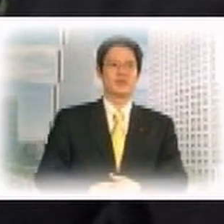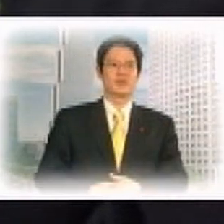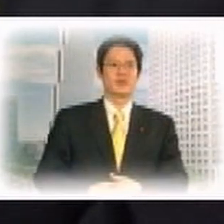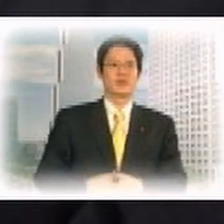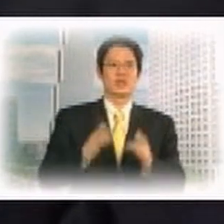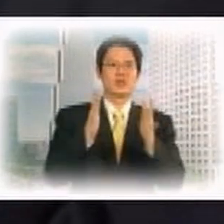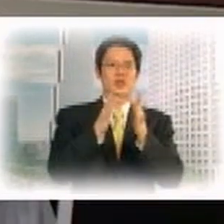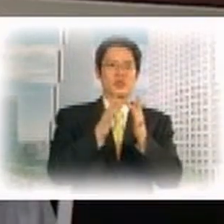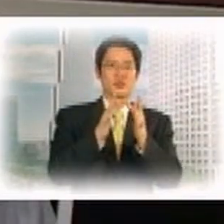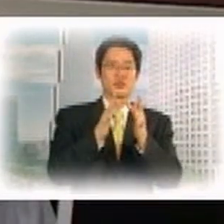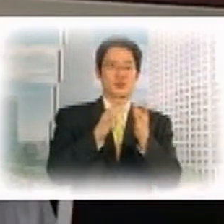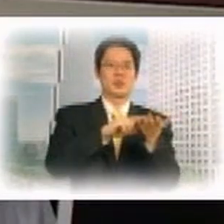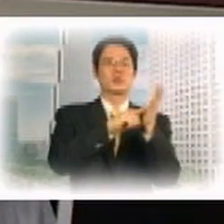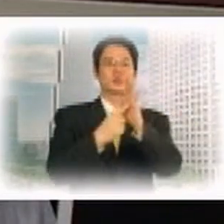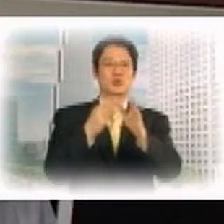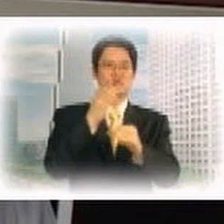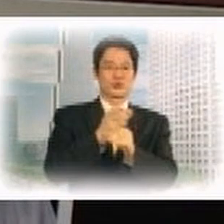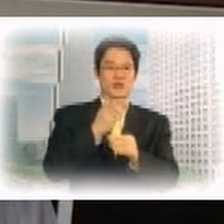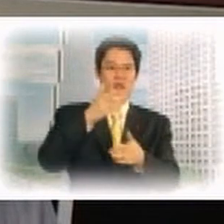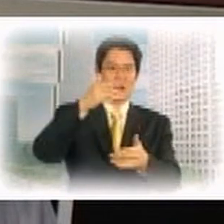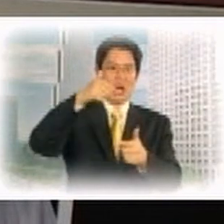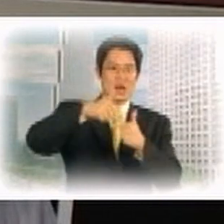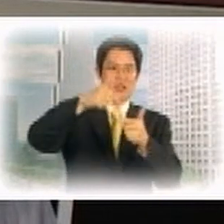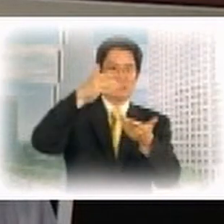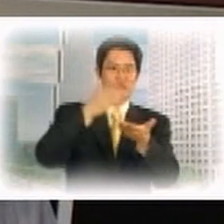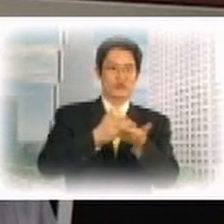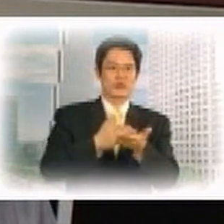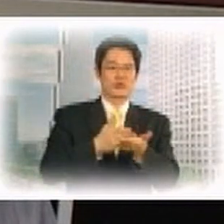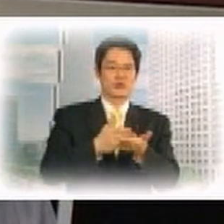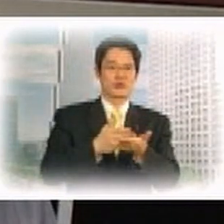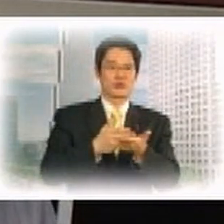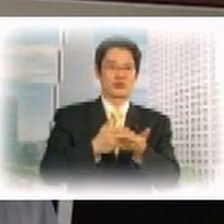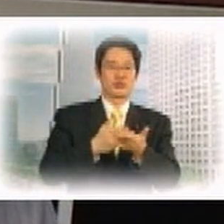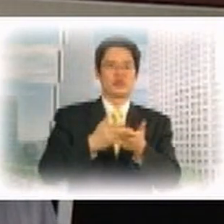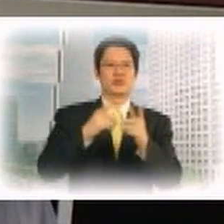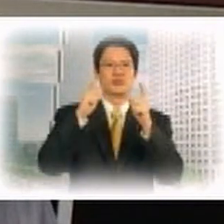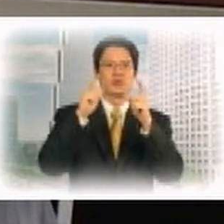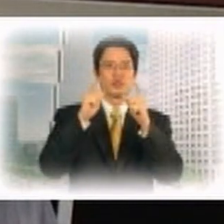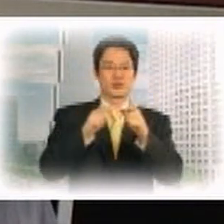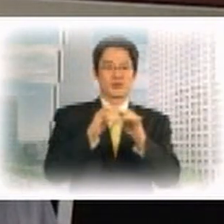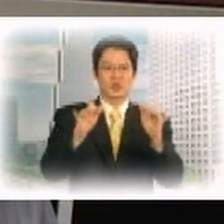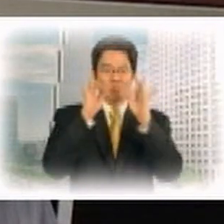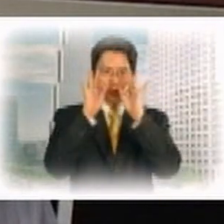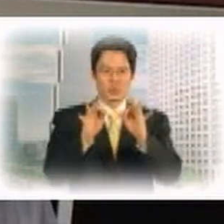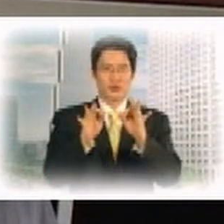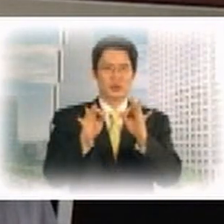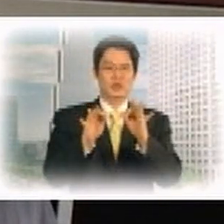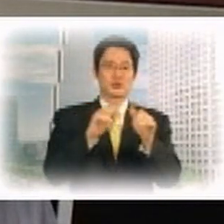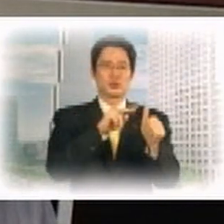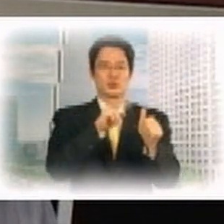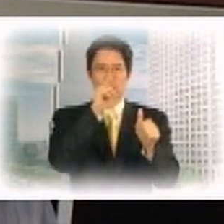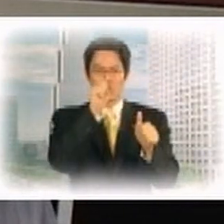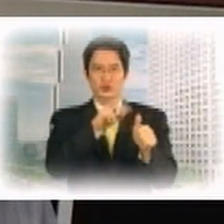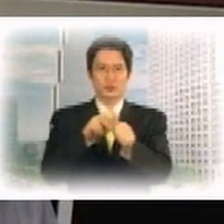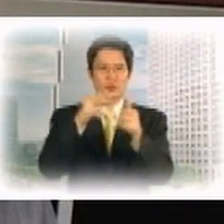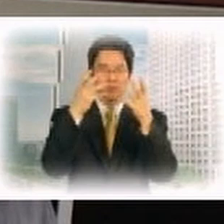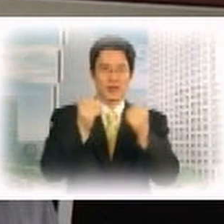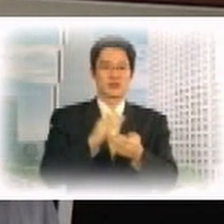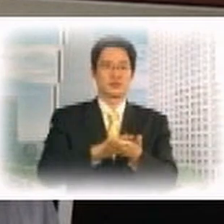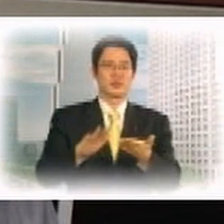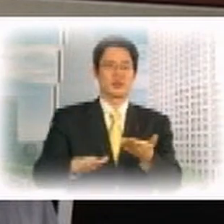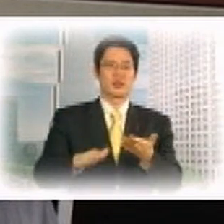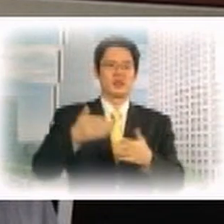인터넷으로 방송되고 있는 강남구청 소식은 시민들이 보시면 아주 유용한 정보들이 많이 있습니다.